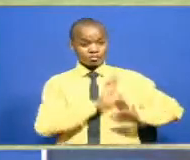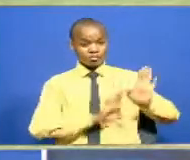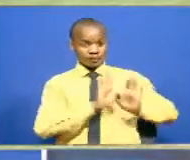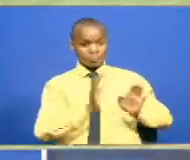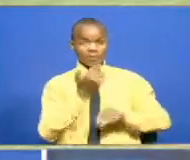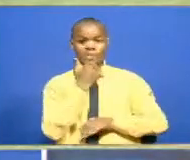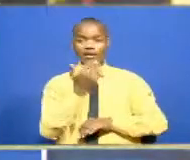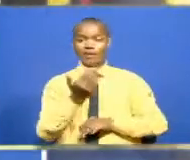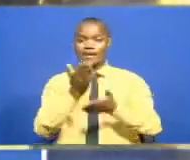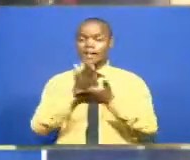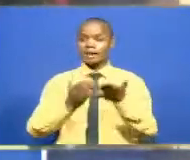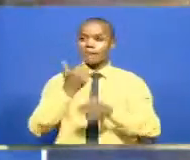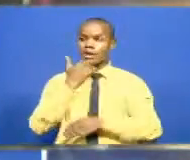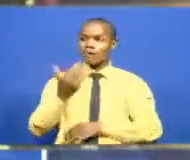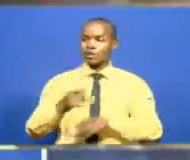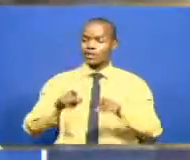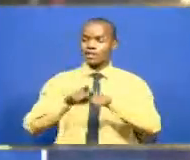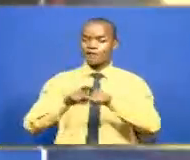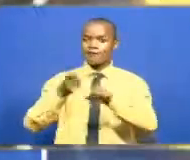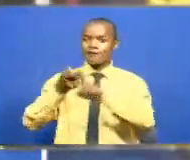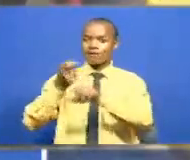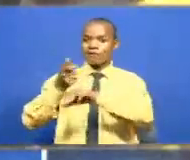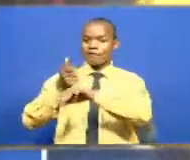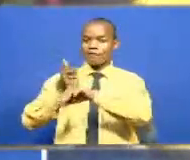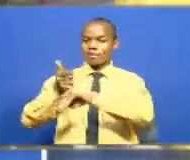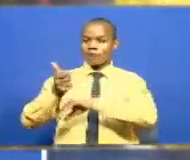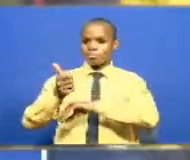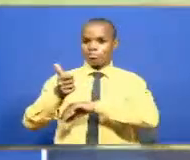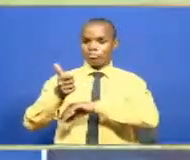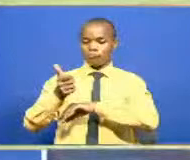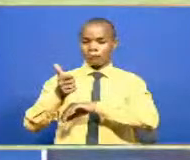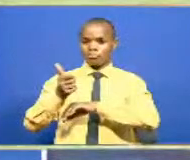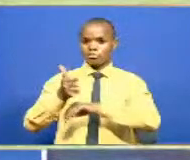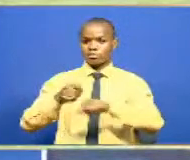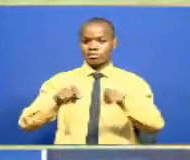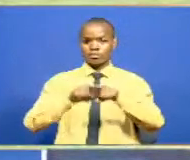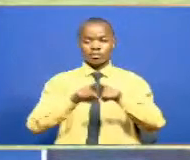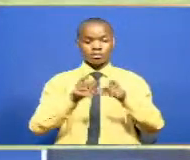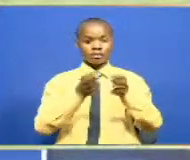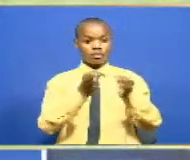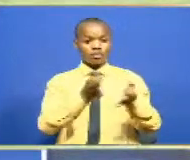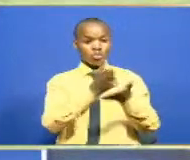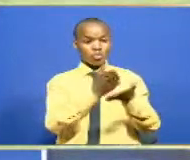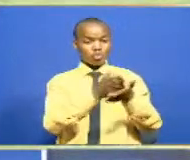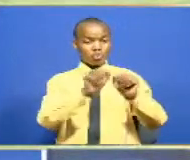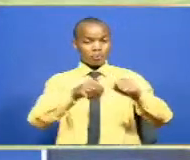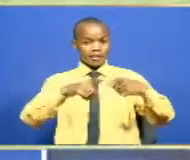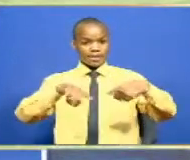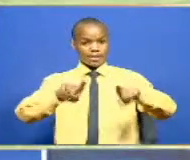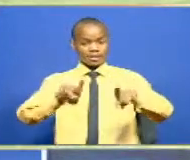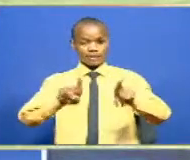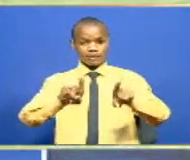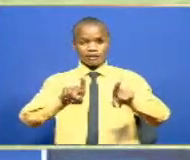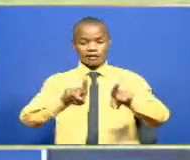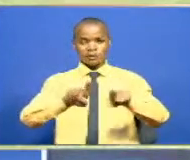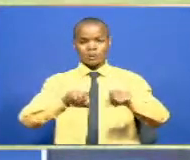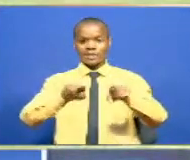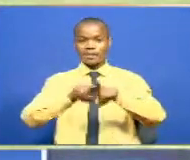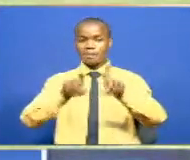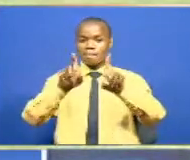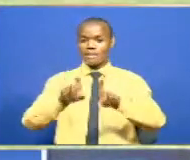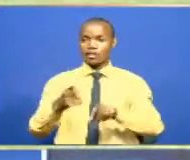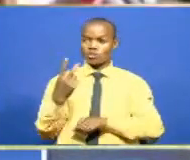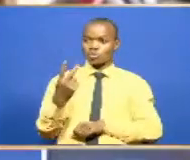wao wawana na wametoka mbali sana. Na basi ndio sana, lakini wale watabahatika wapatike. Na lazima kila watu mbili